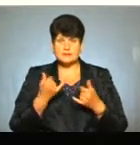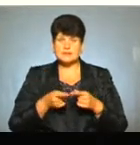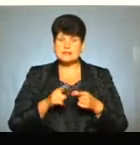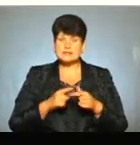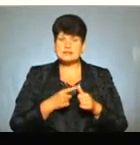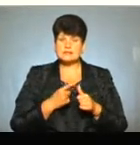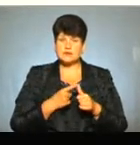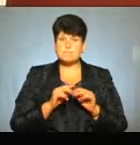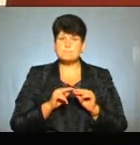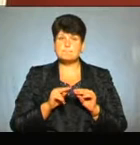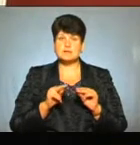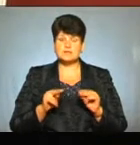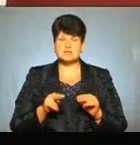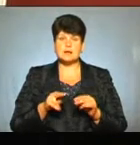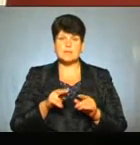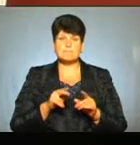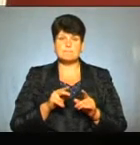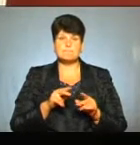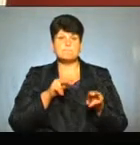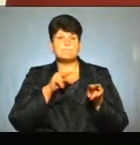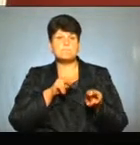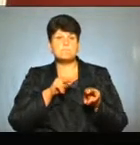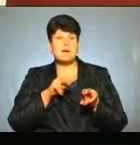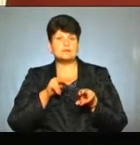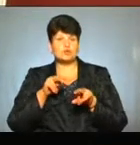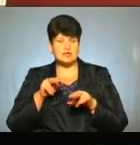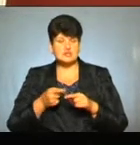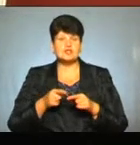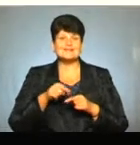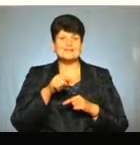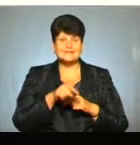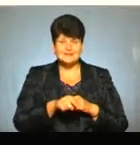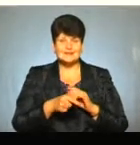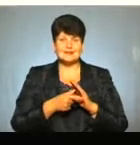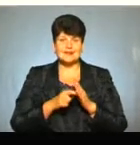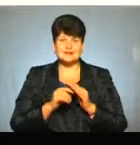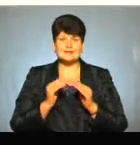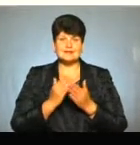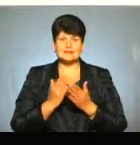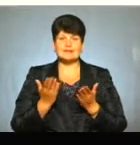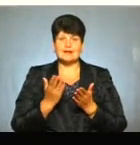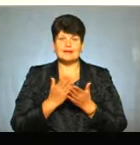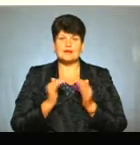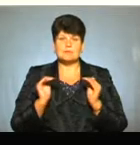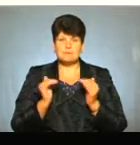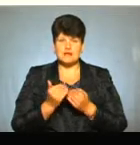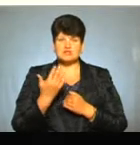це називається педагогічний патронаж. Ті класи, де є менше 5